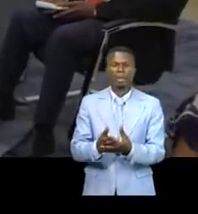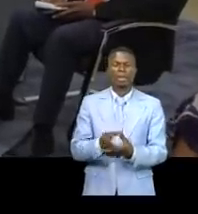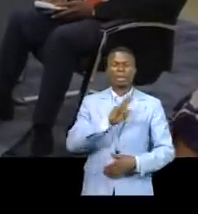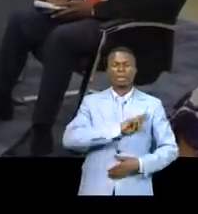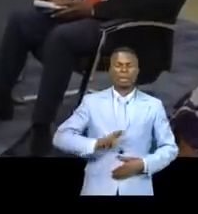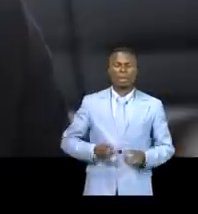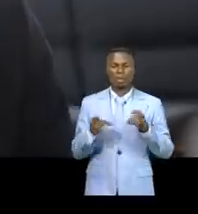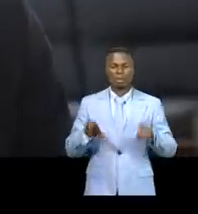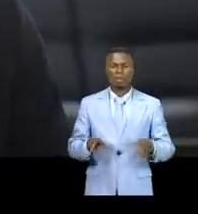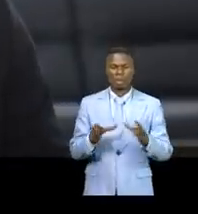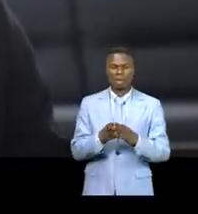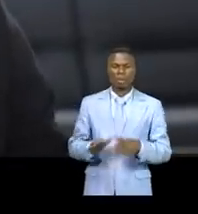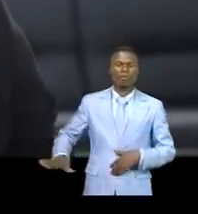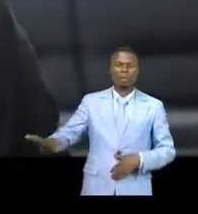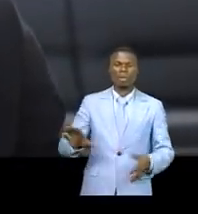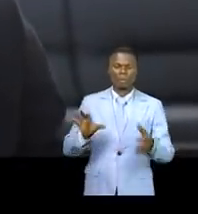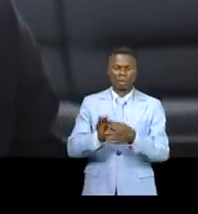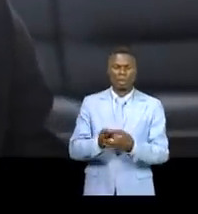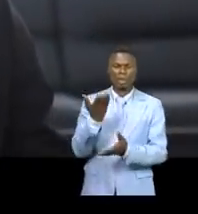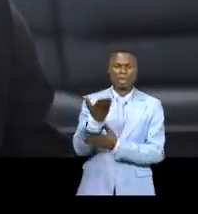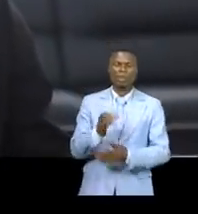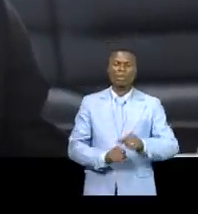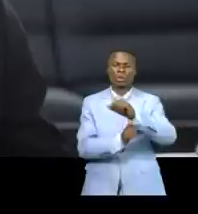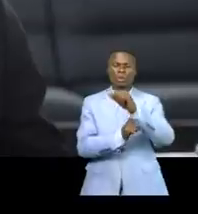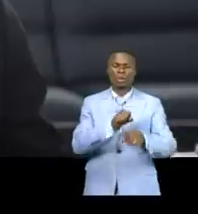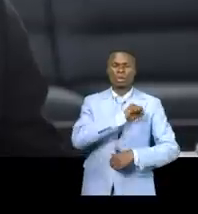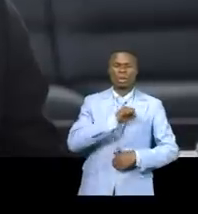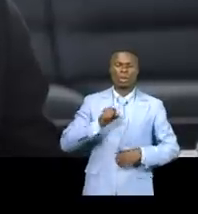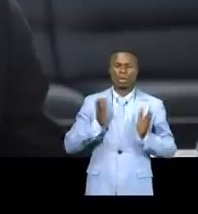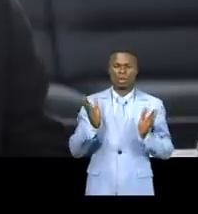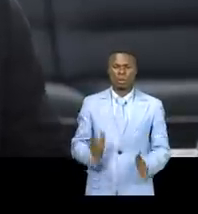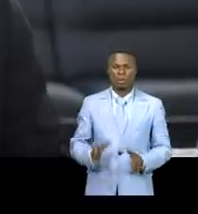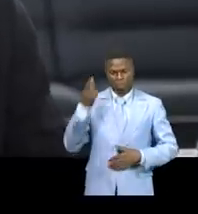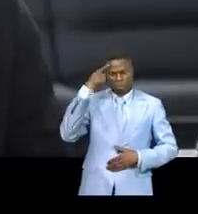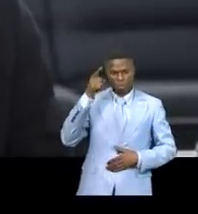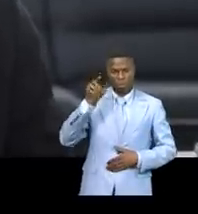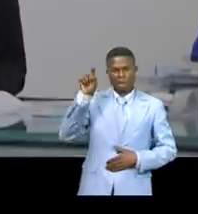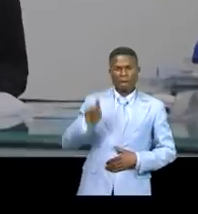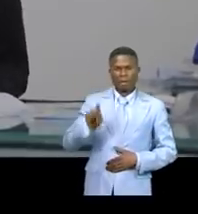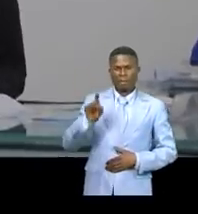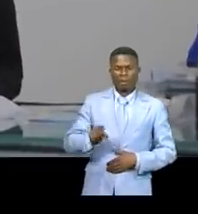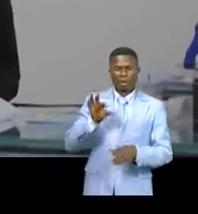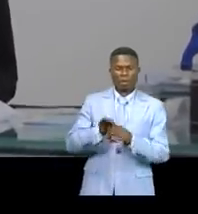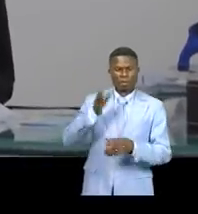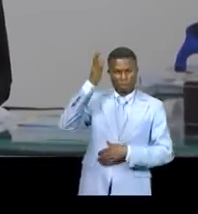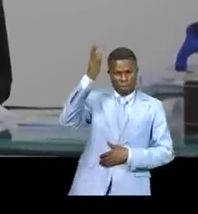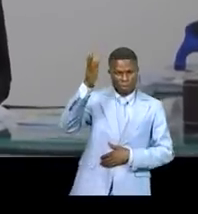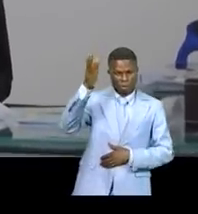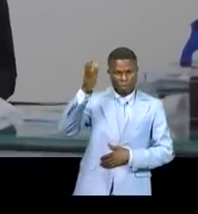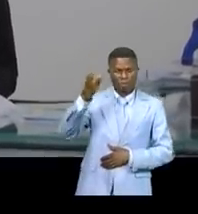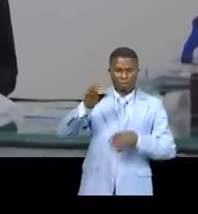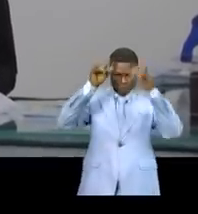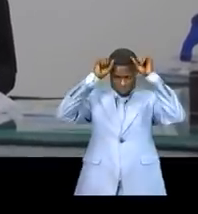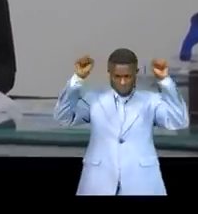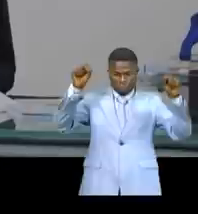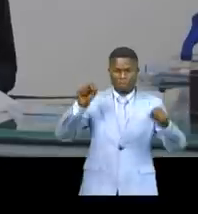la RDC. Il sollicite aussi l'appui de la Chambre haute du Parlement pour les besoins législatifs. À son note, le